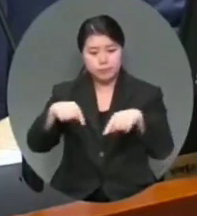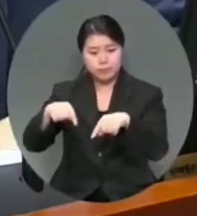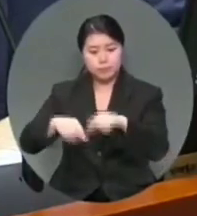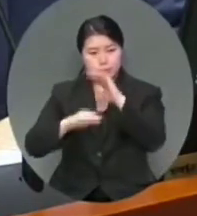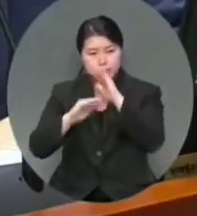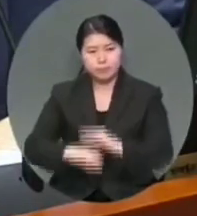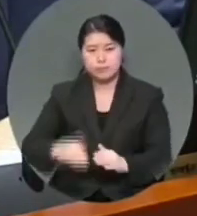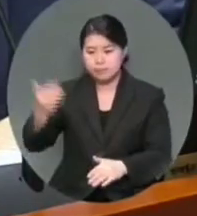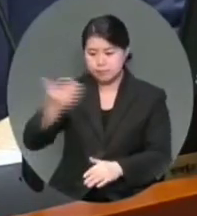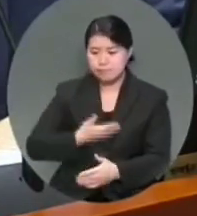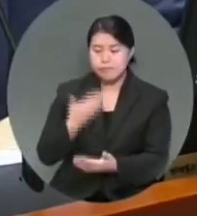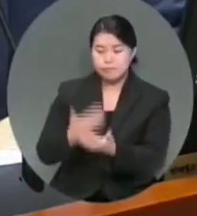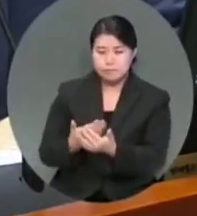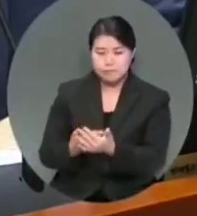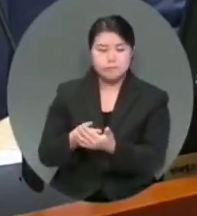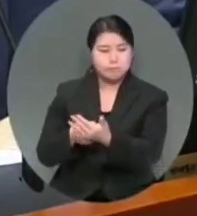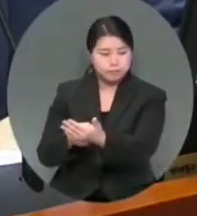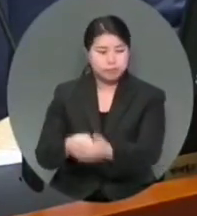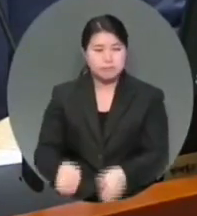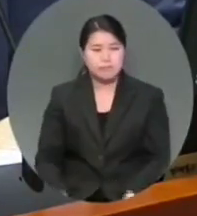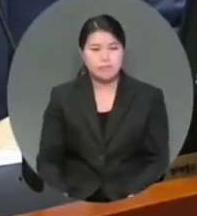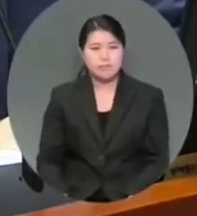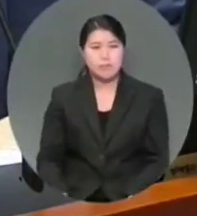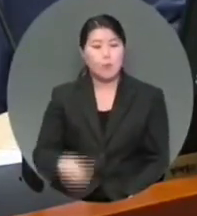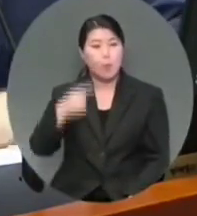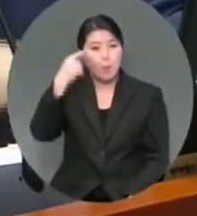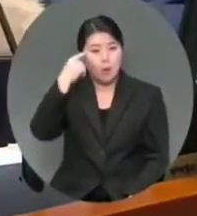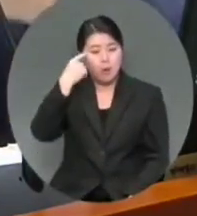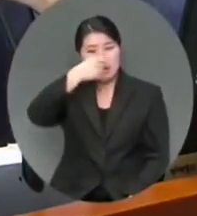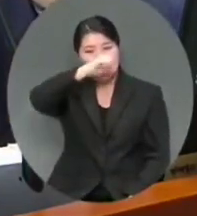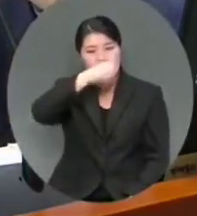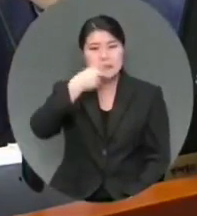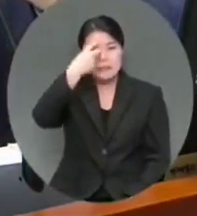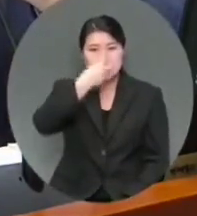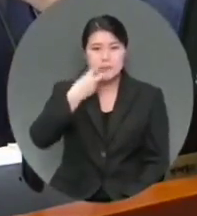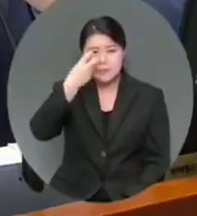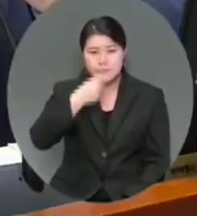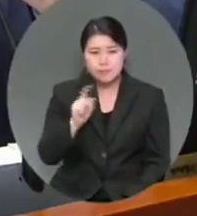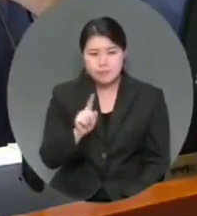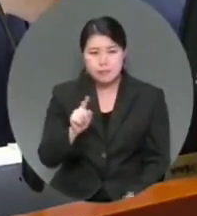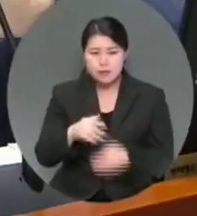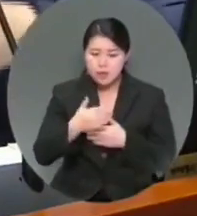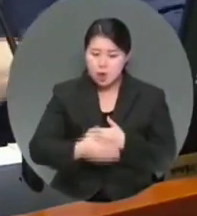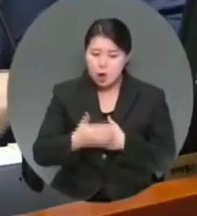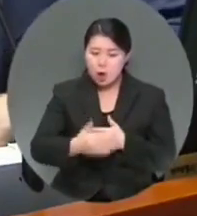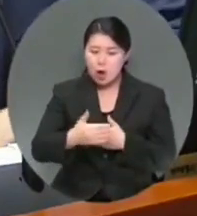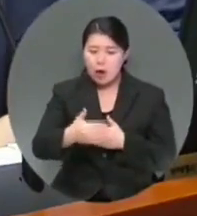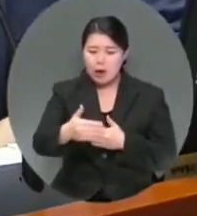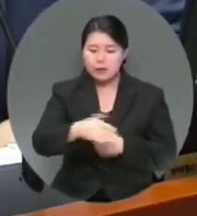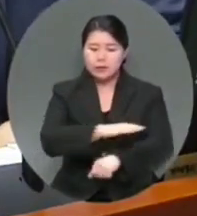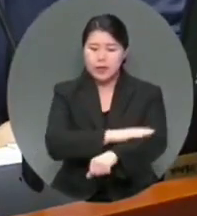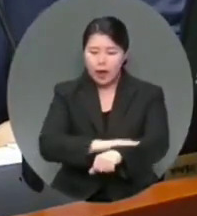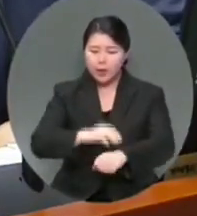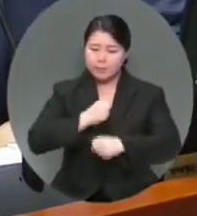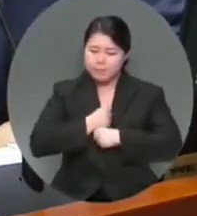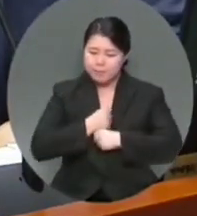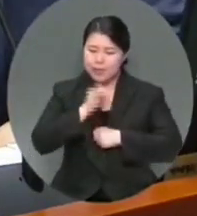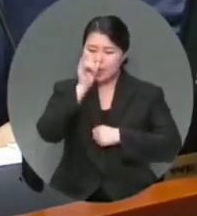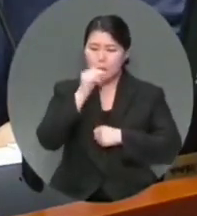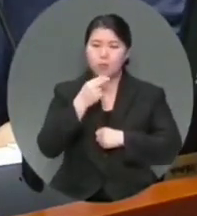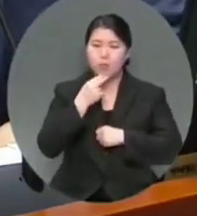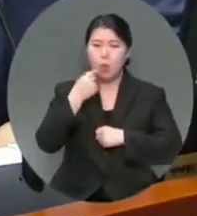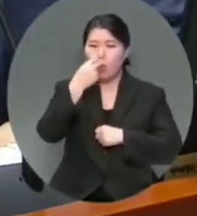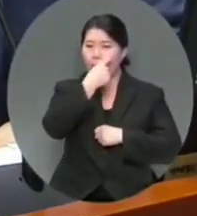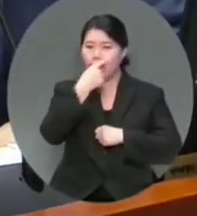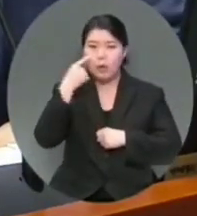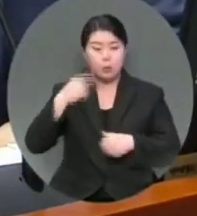좀 제출해달라. 왜냐하면 예산심의라는 것은 그 절차가 어떻게 지켜졌는지를 또 확인하는 것도 매우